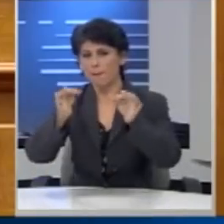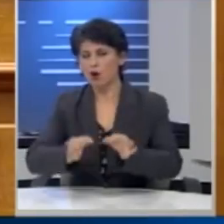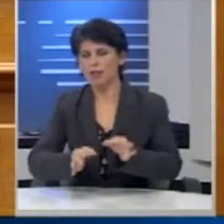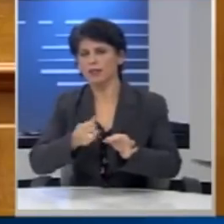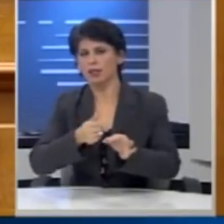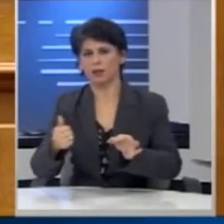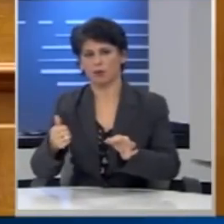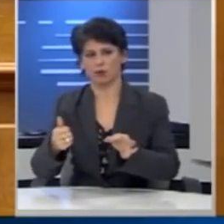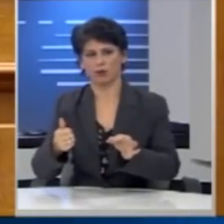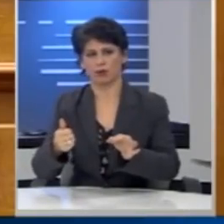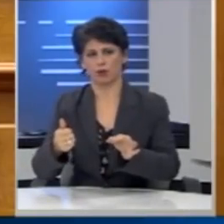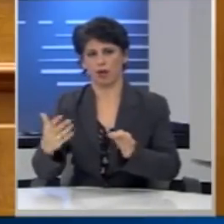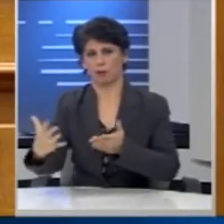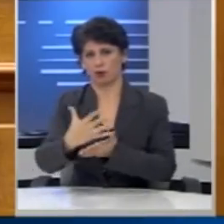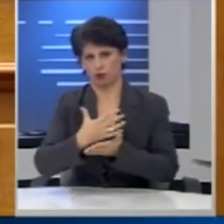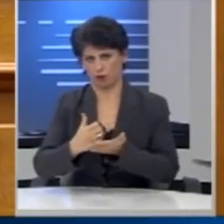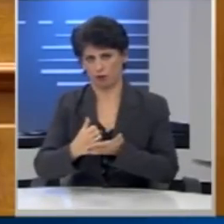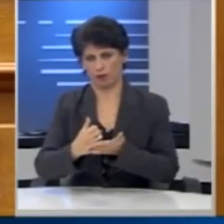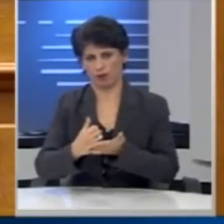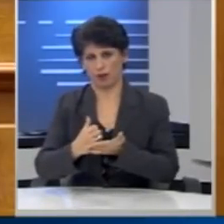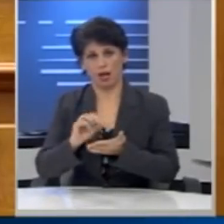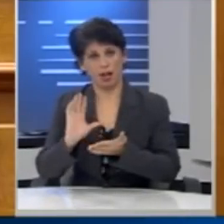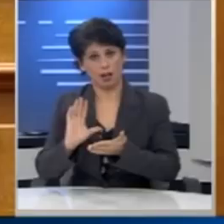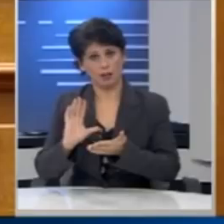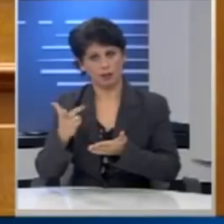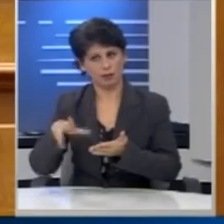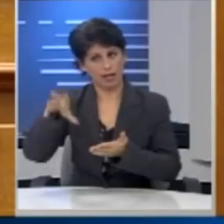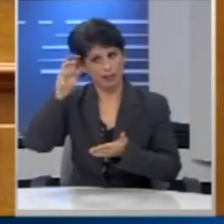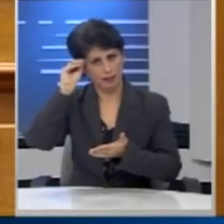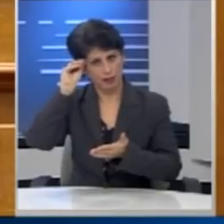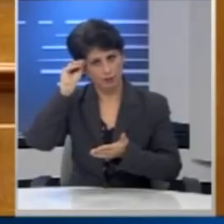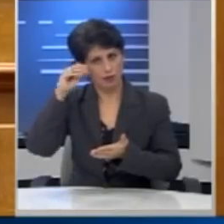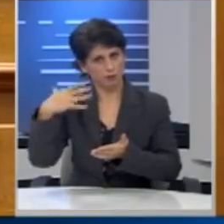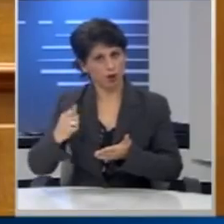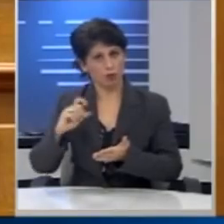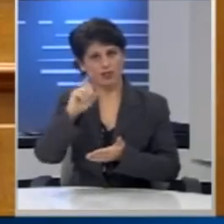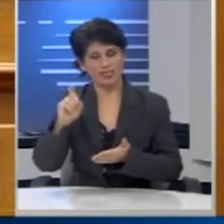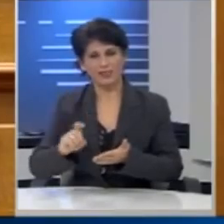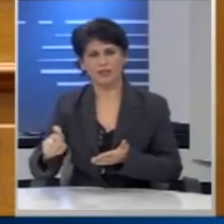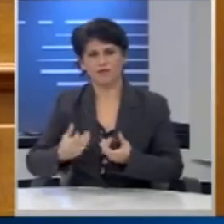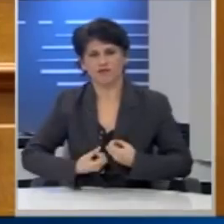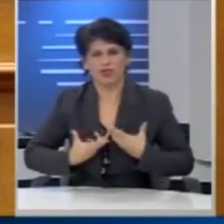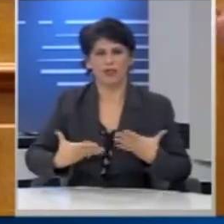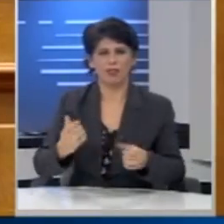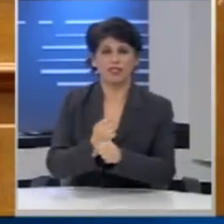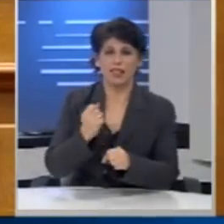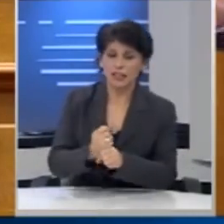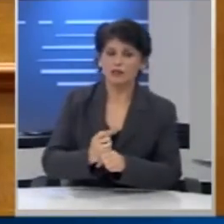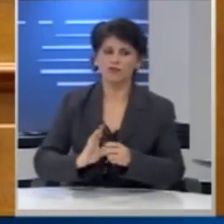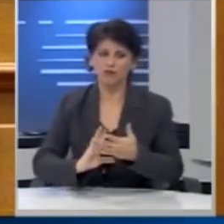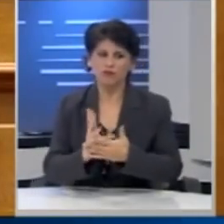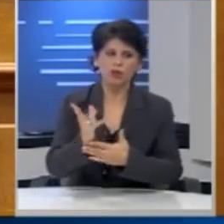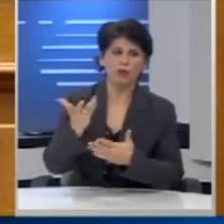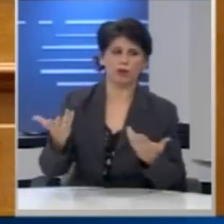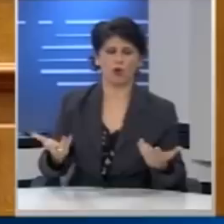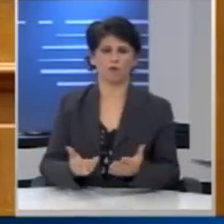αποκλειστικά και μόνο από το εισόδημά τους, αλλά και από την αντίληψη που έχουν για τη ζωή, τη διάθεση να εργαστούν και να